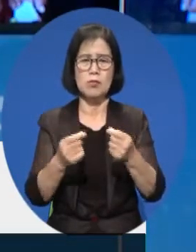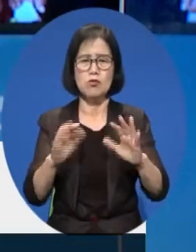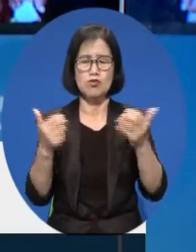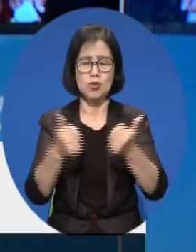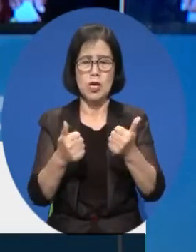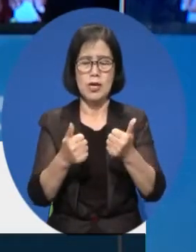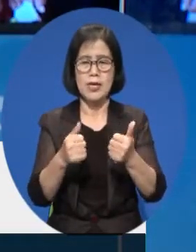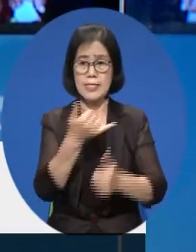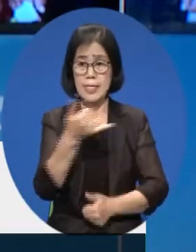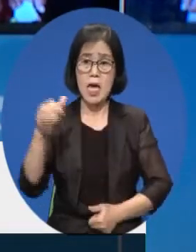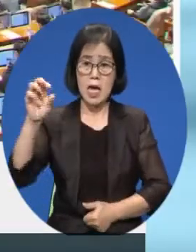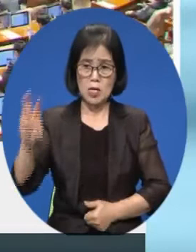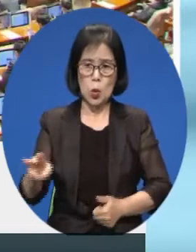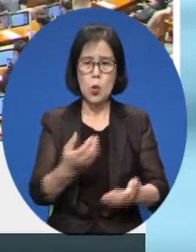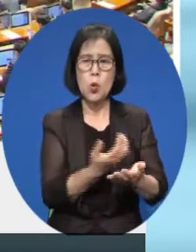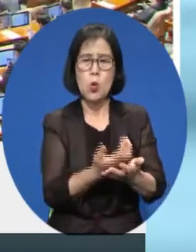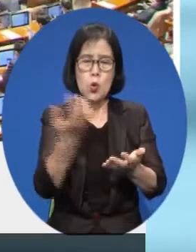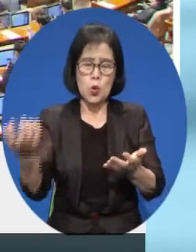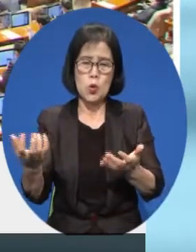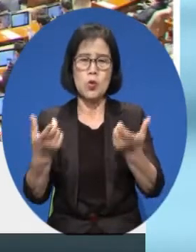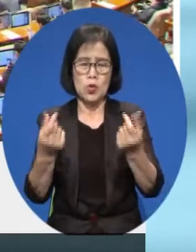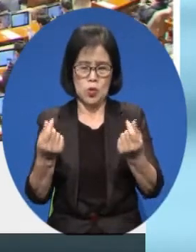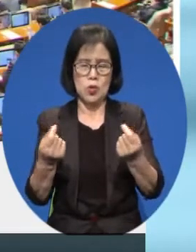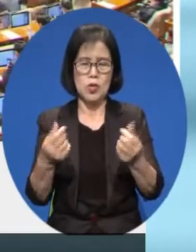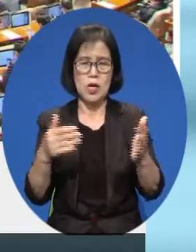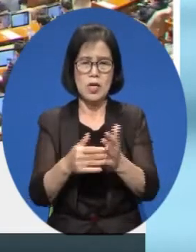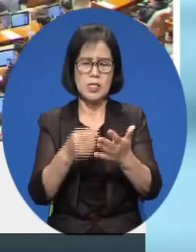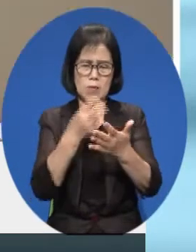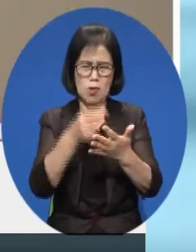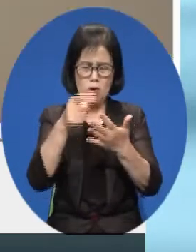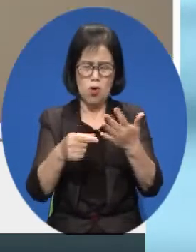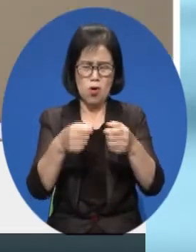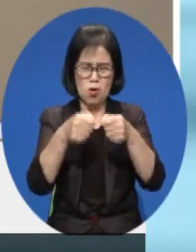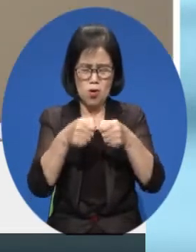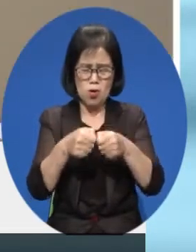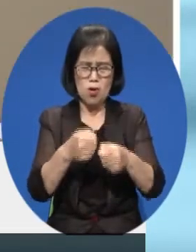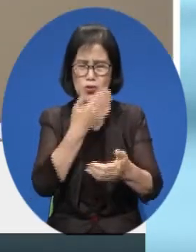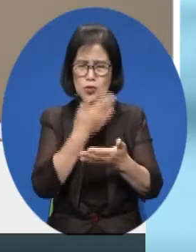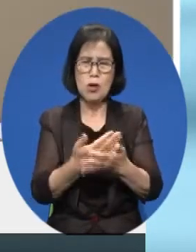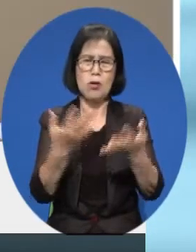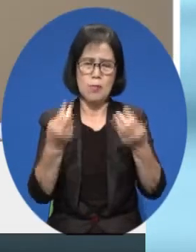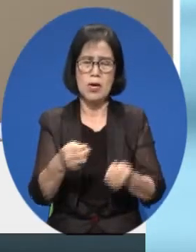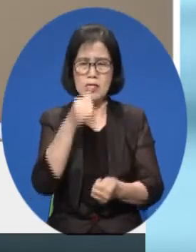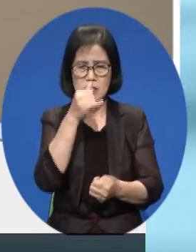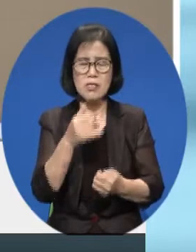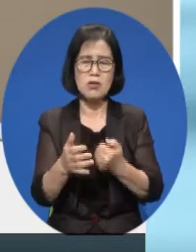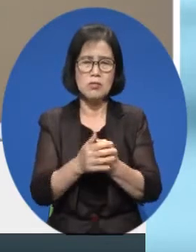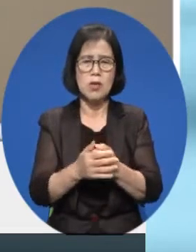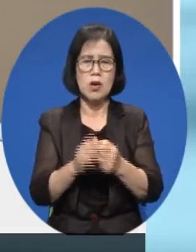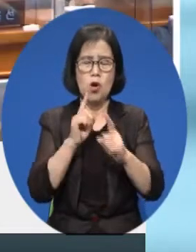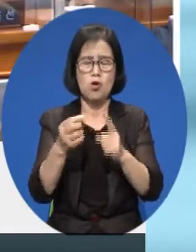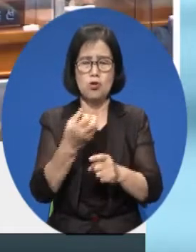세종 분원 설치하는 국회법 개정안까지 정말 정말 하나하나 중요한 법안들이 많은데 언론중재법 문제 가지고 여야가